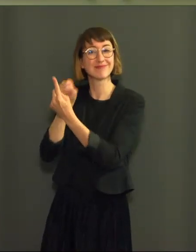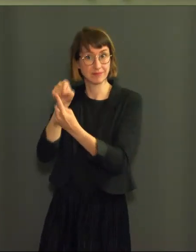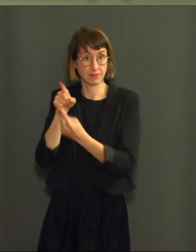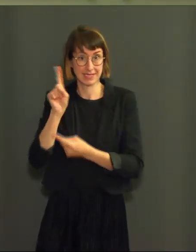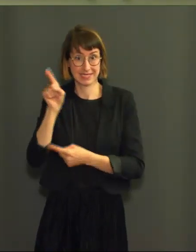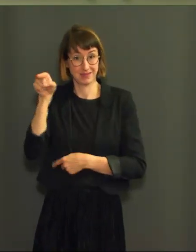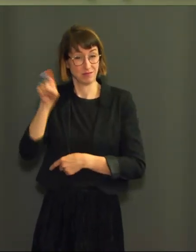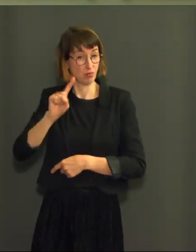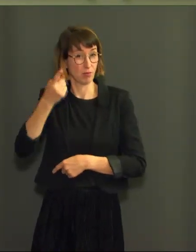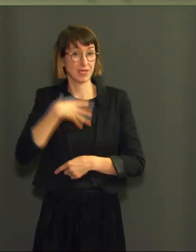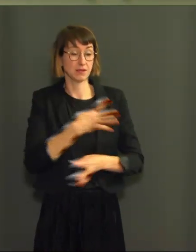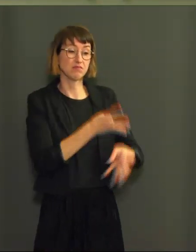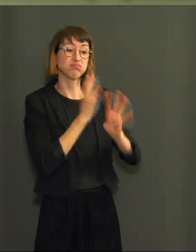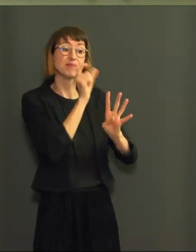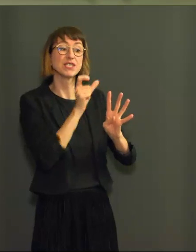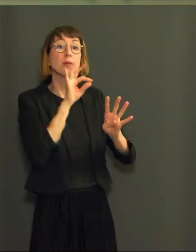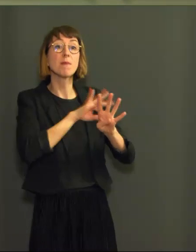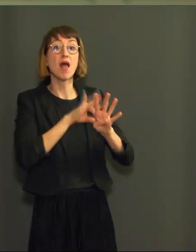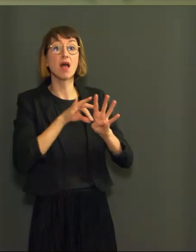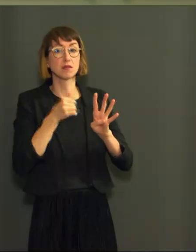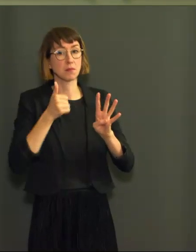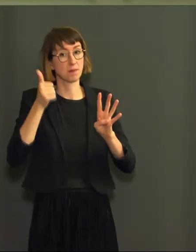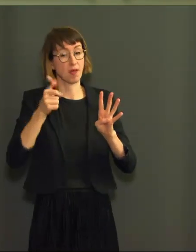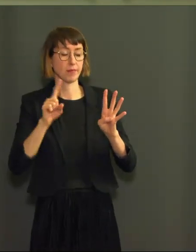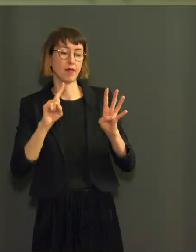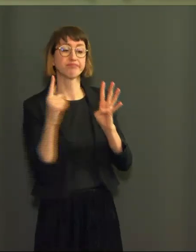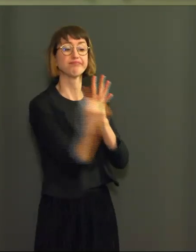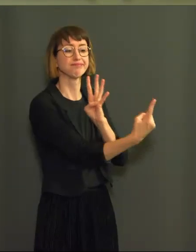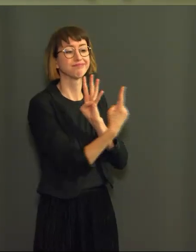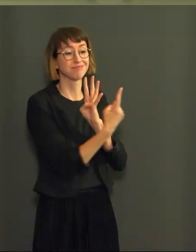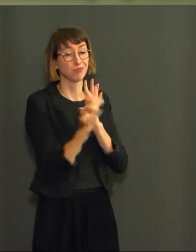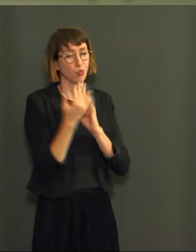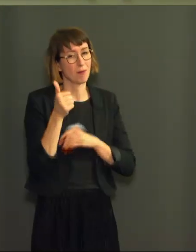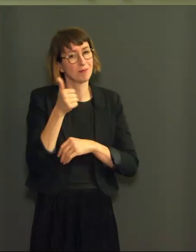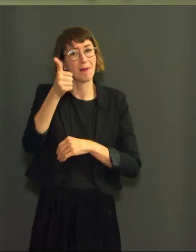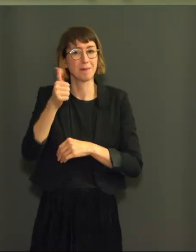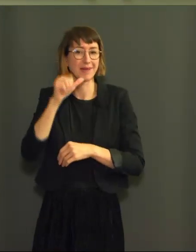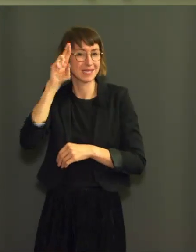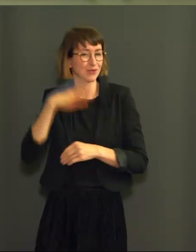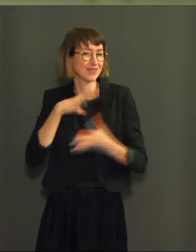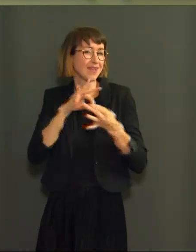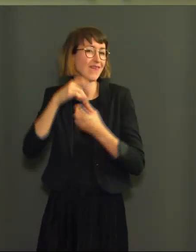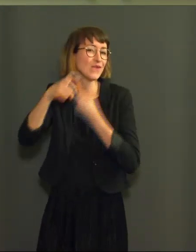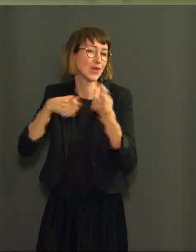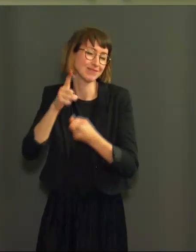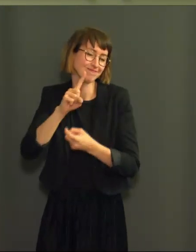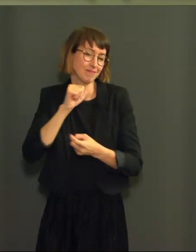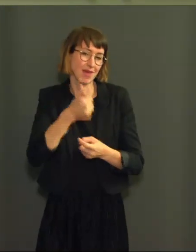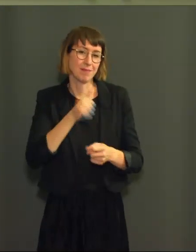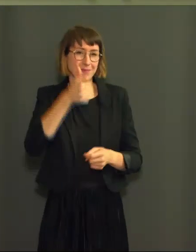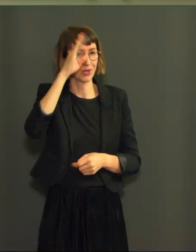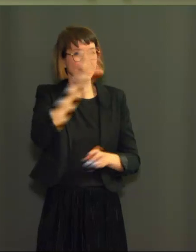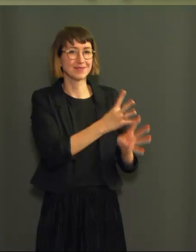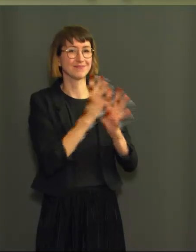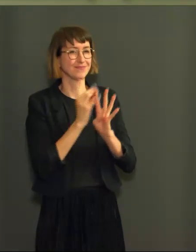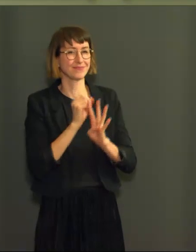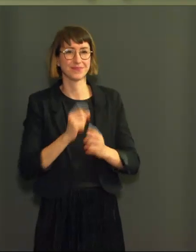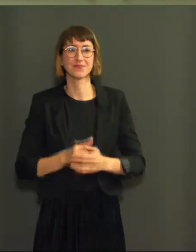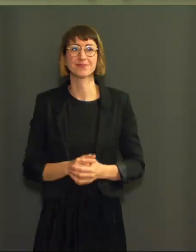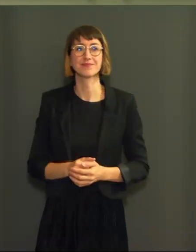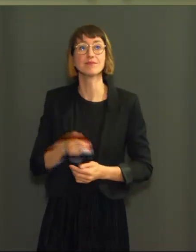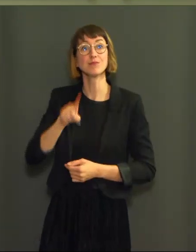faire un test suite à des vacances. Mais revenons au sujet principal du jour, c'est